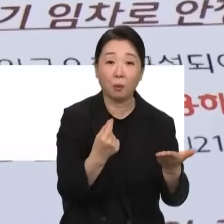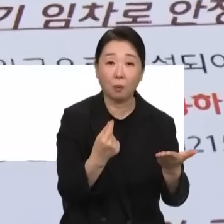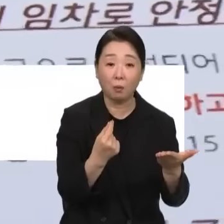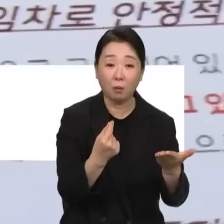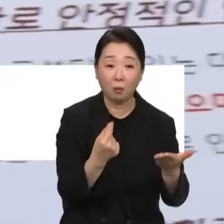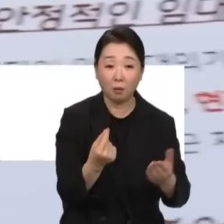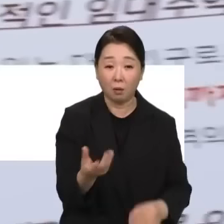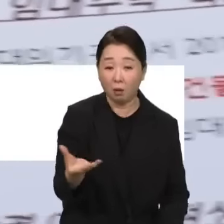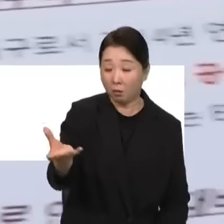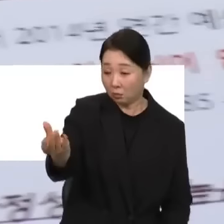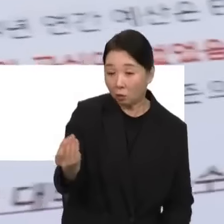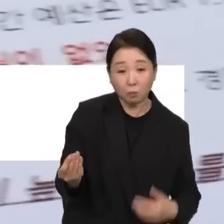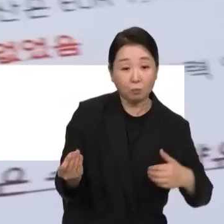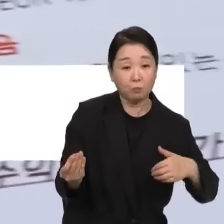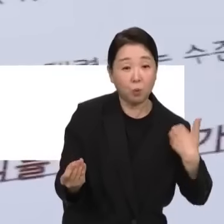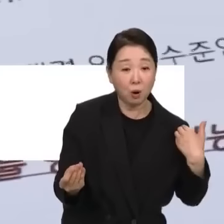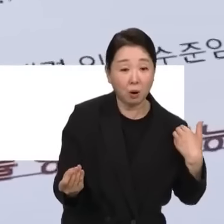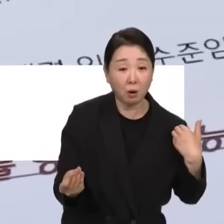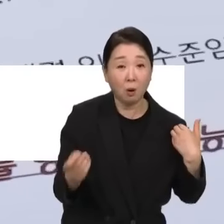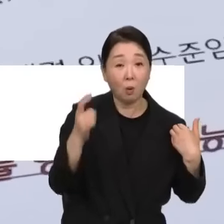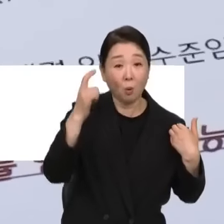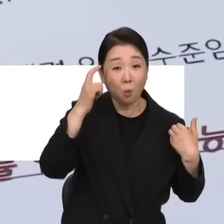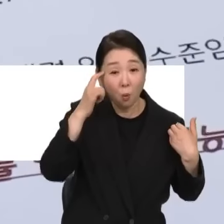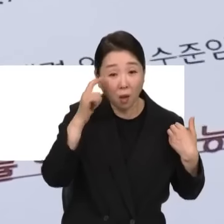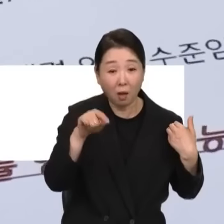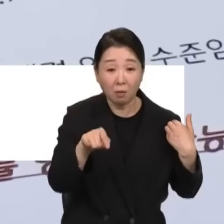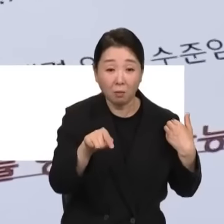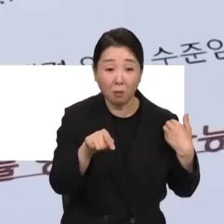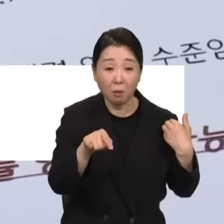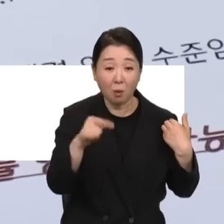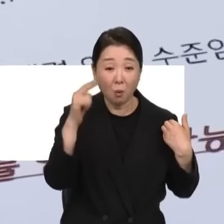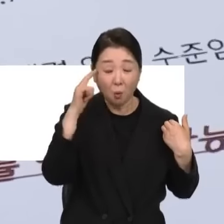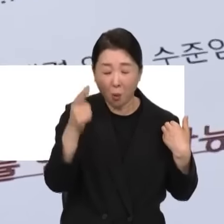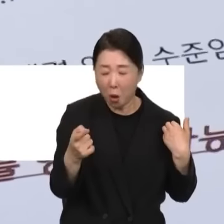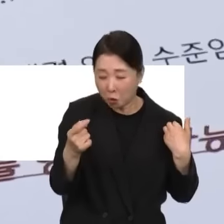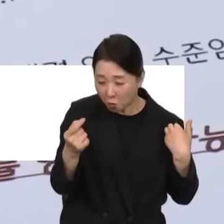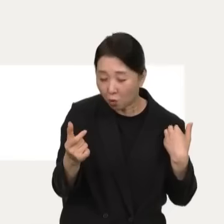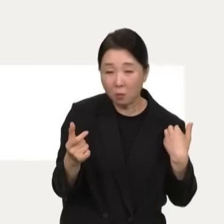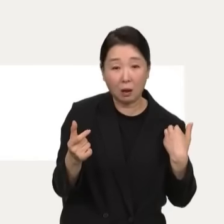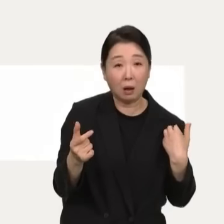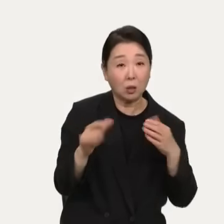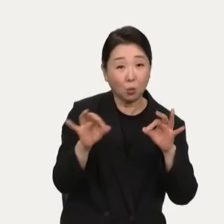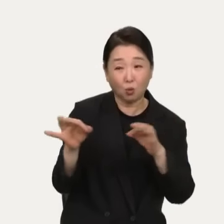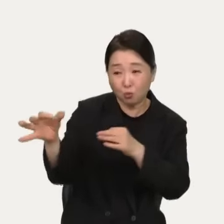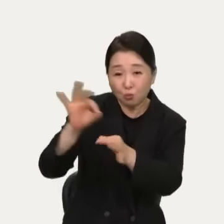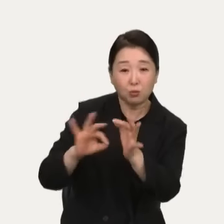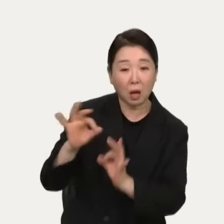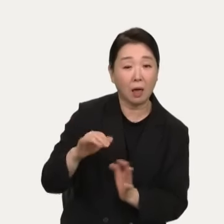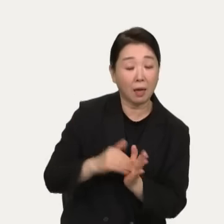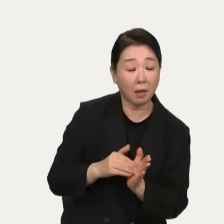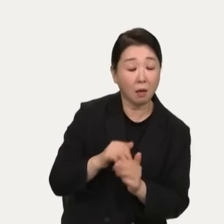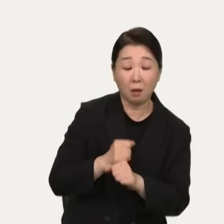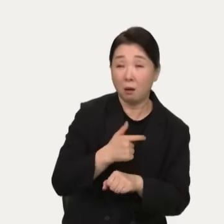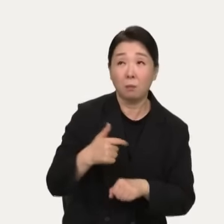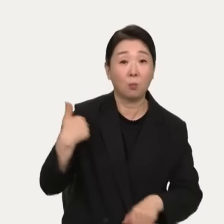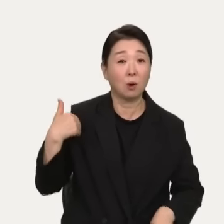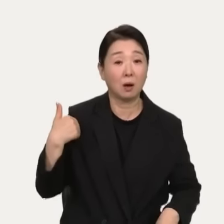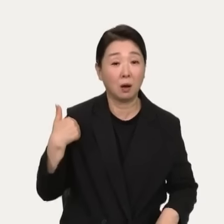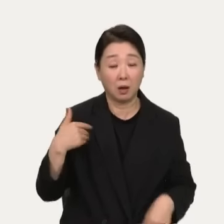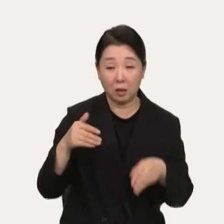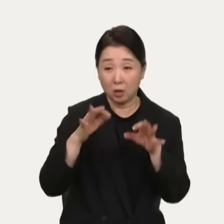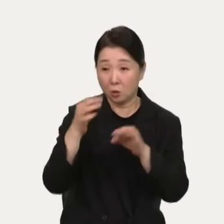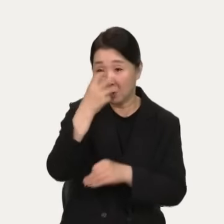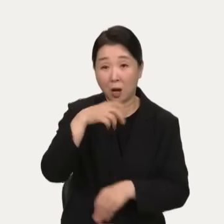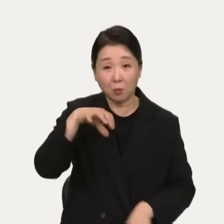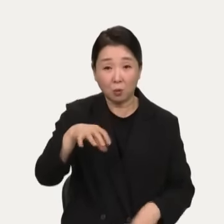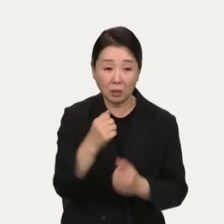것도 몰랐습니다. 레버리지를 이렇게 크게 만들어가지고 이렇게 조그마한 돈으로 큰 거를 산. 금감원 고위 관계자는 은행이